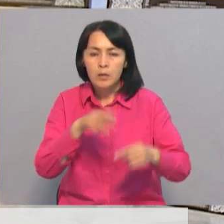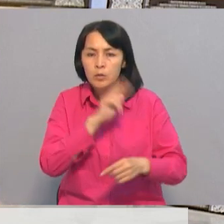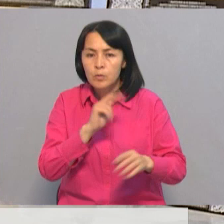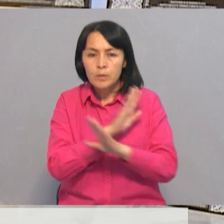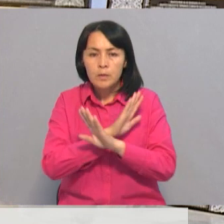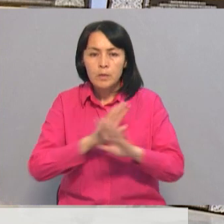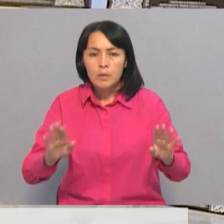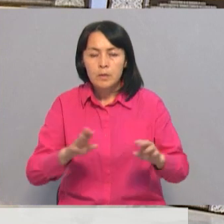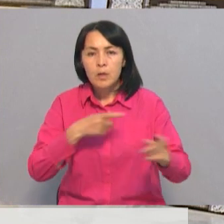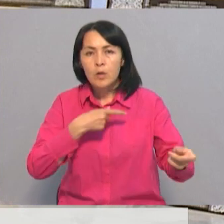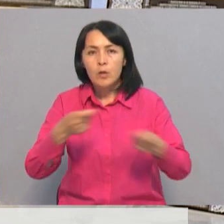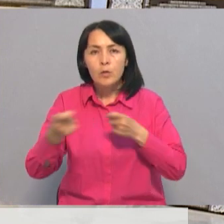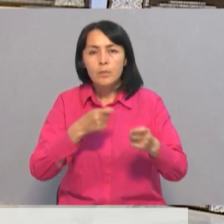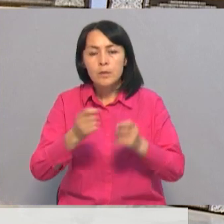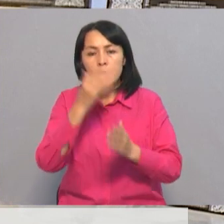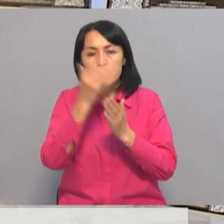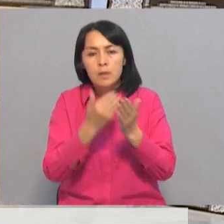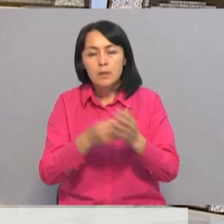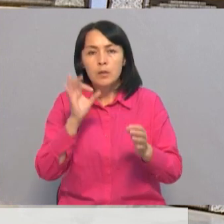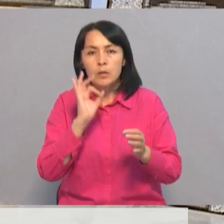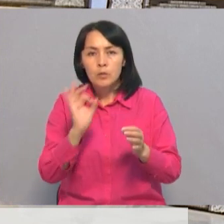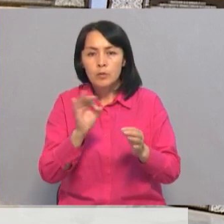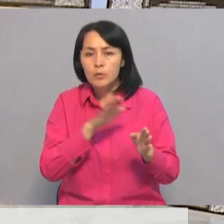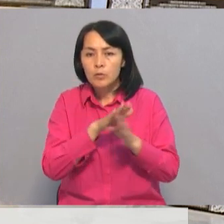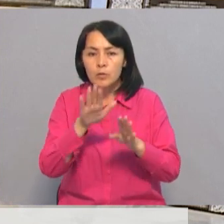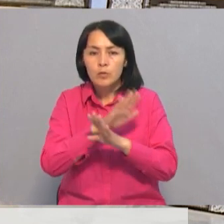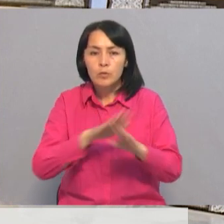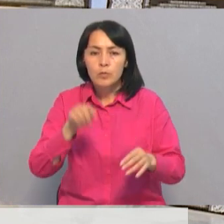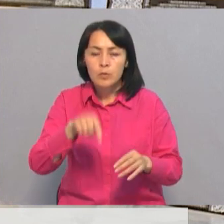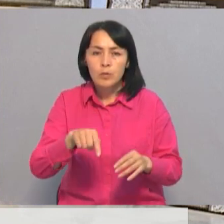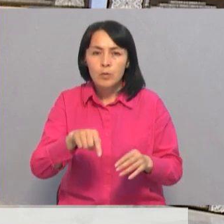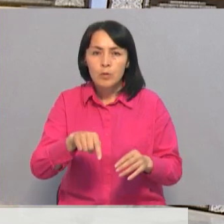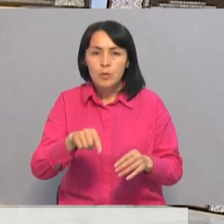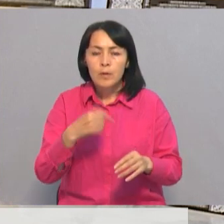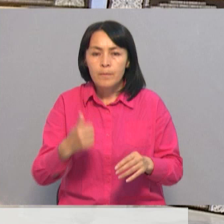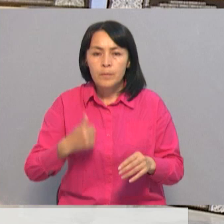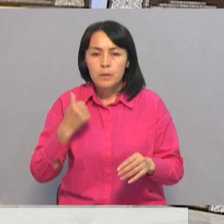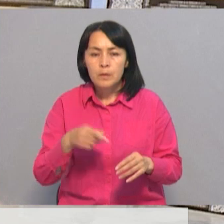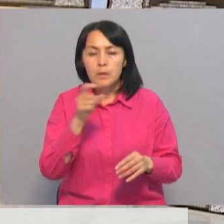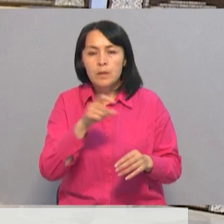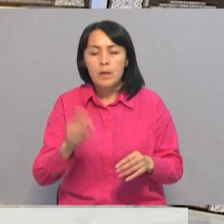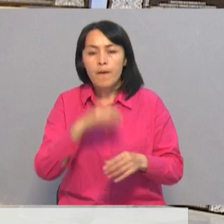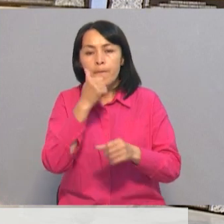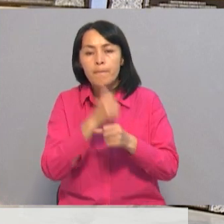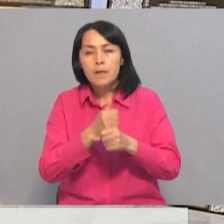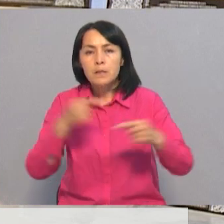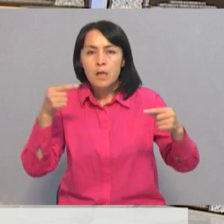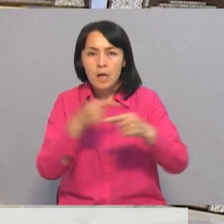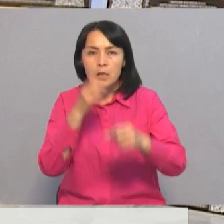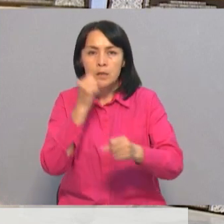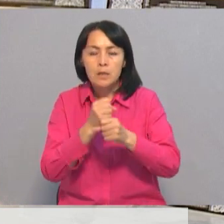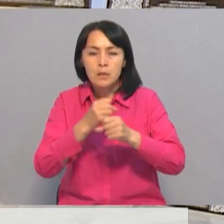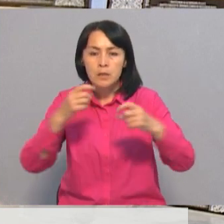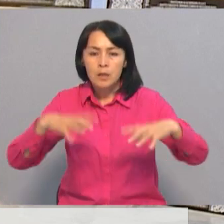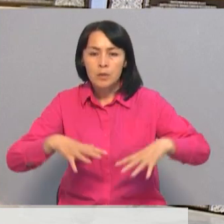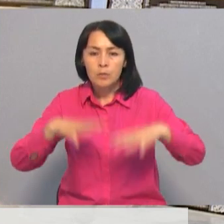емес. Үкіметтің саясатын дұрыс жүргізбеген жергілікті белсенділер мен басшыларға қарсы жасалған